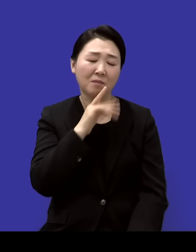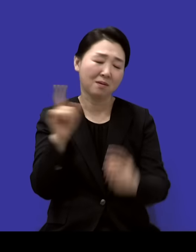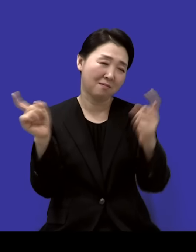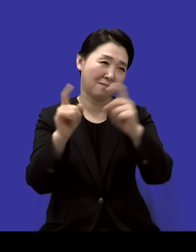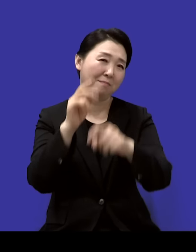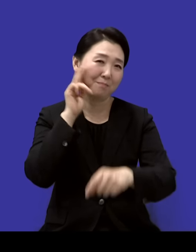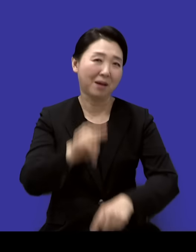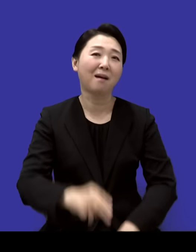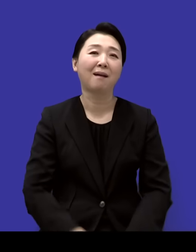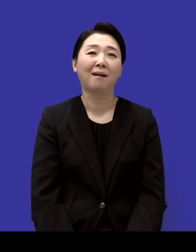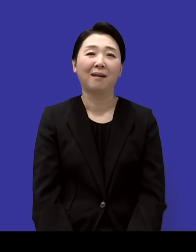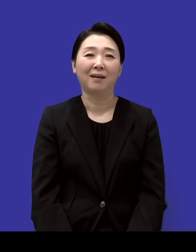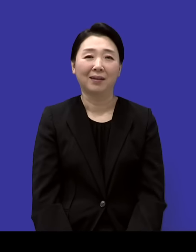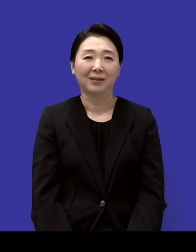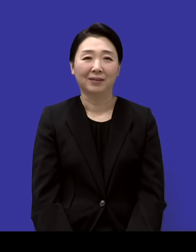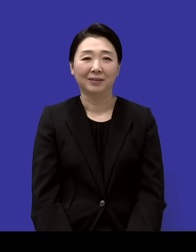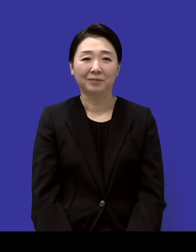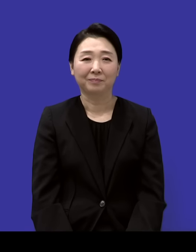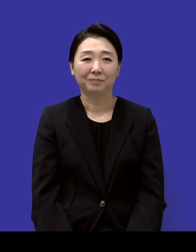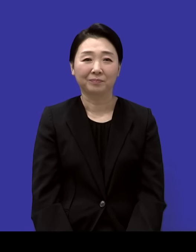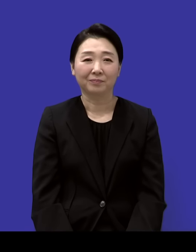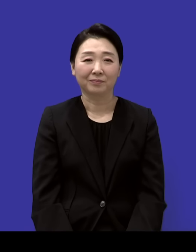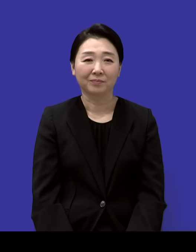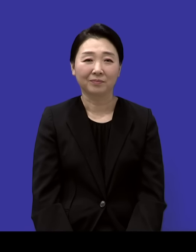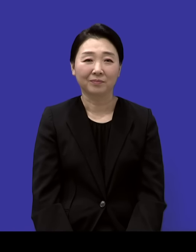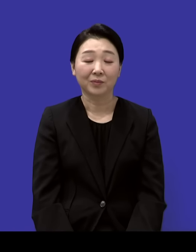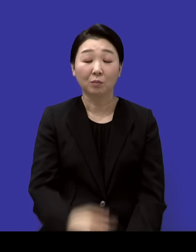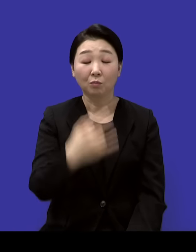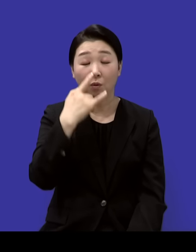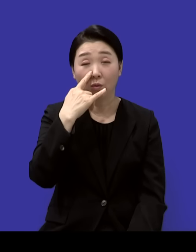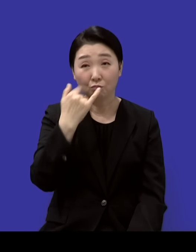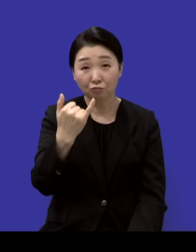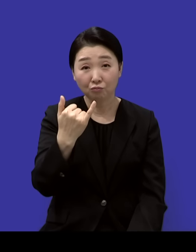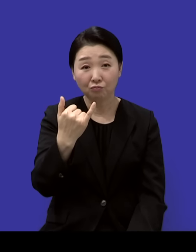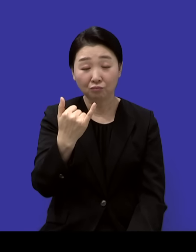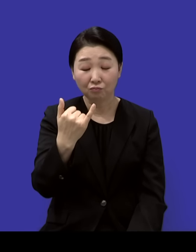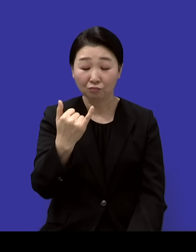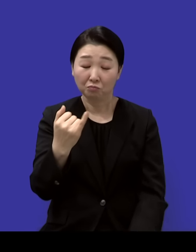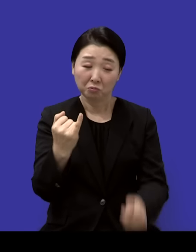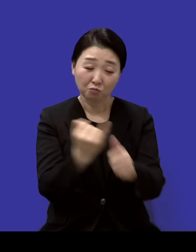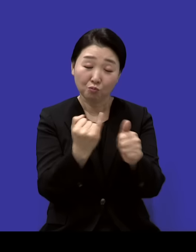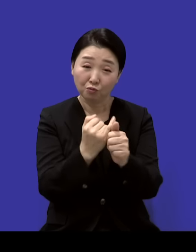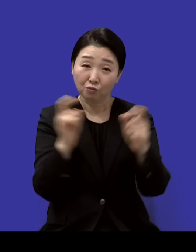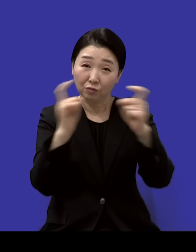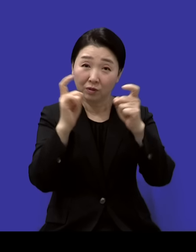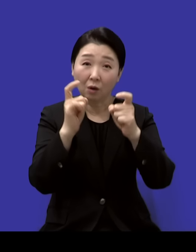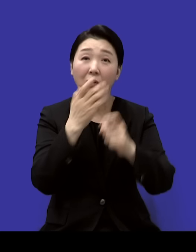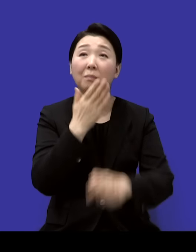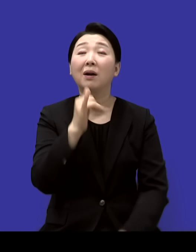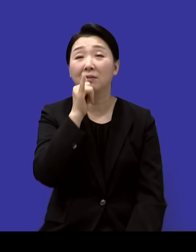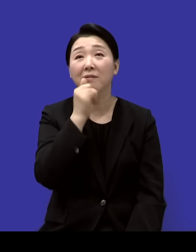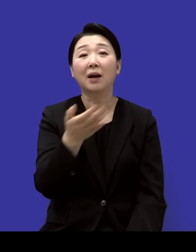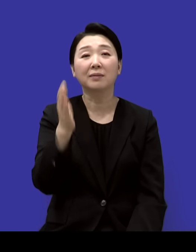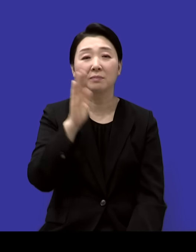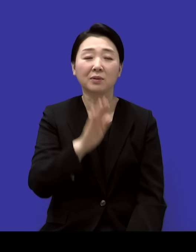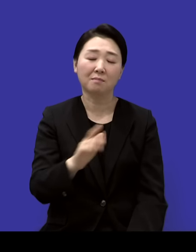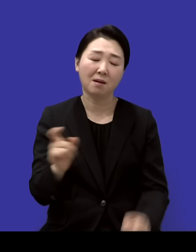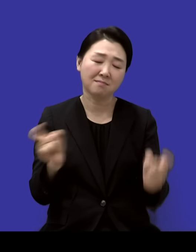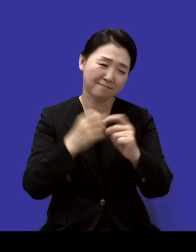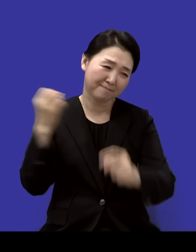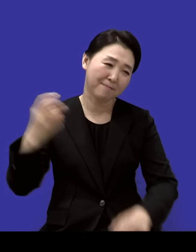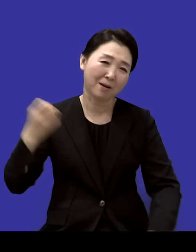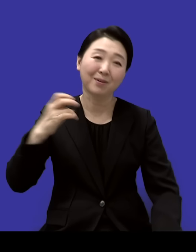싸웠어요. 네. 진짜 많이 싸웠어요. 그래서 네. 부부가 싸우면서 왕왕 싸우고 할 수 있는 거지 이런 수준이 아니라 네. 아주 많이 싸웠어요.